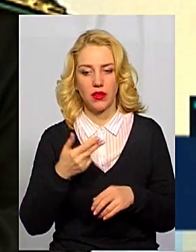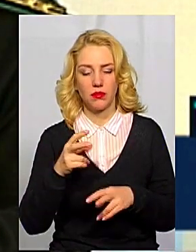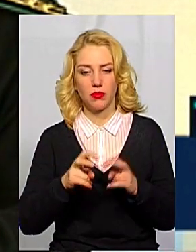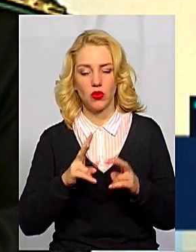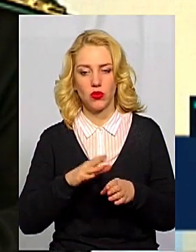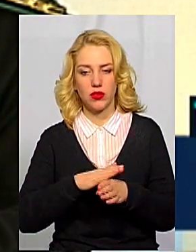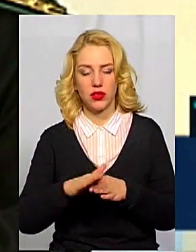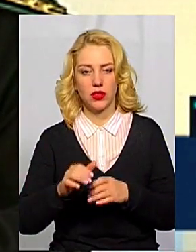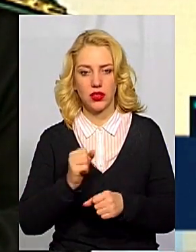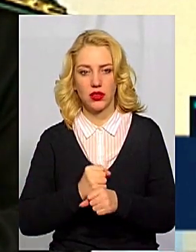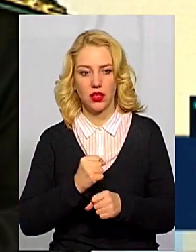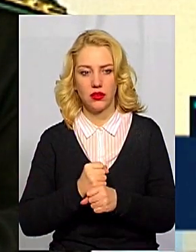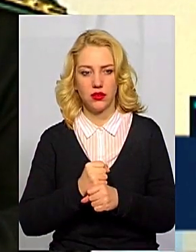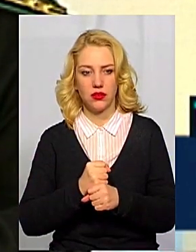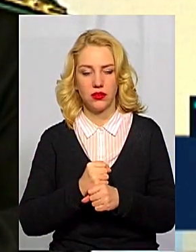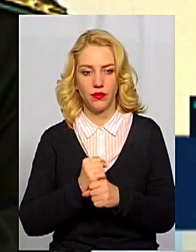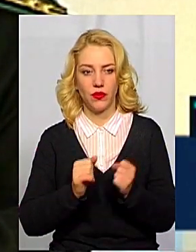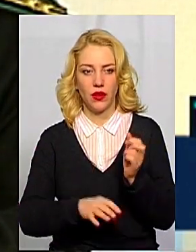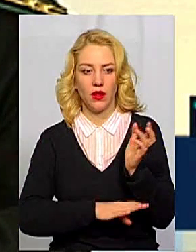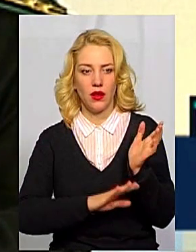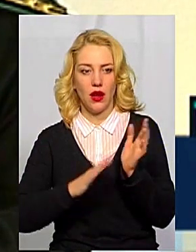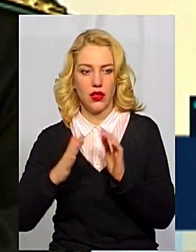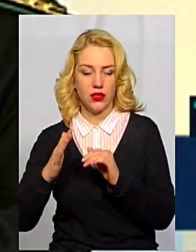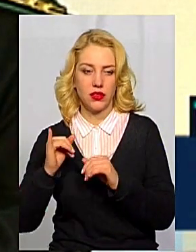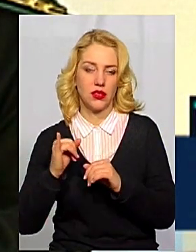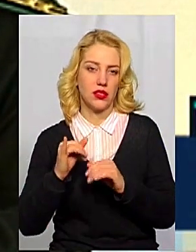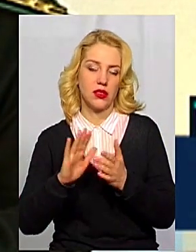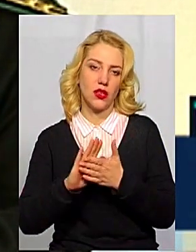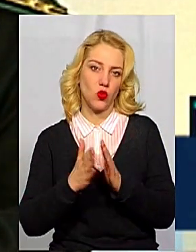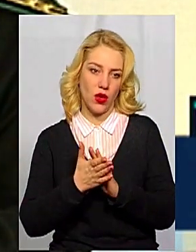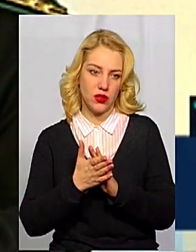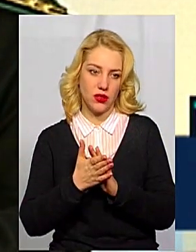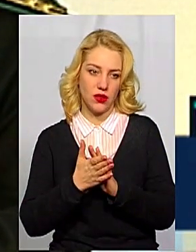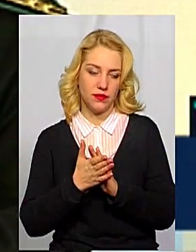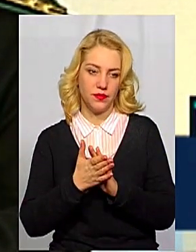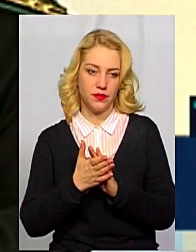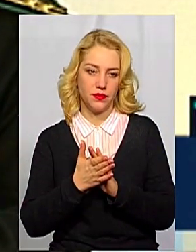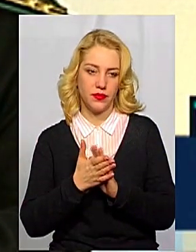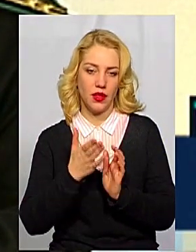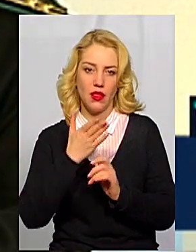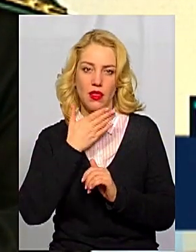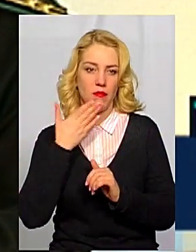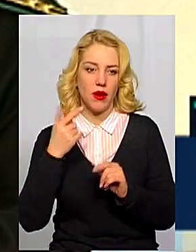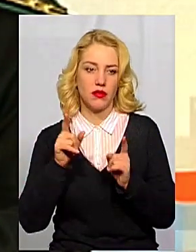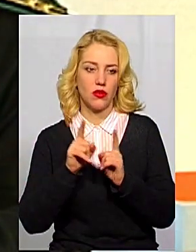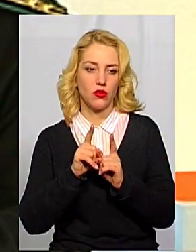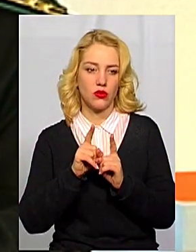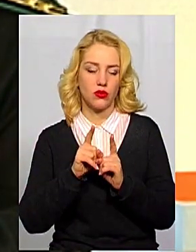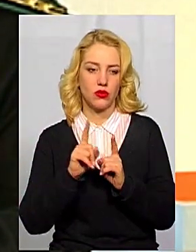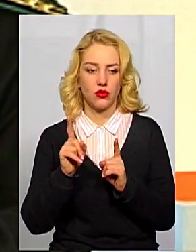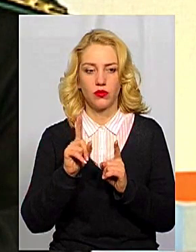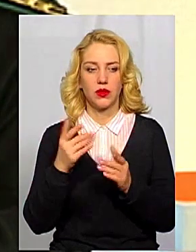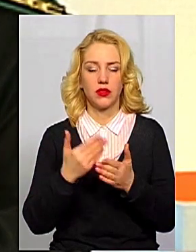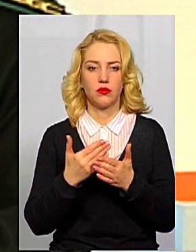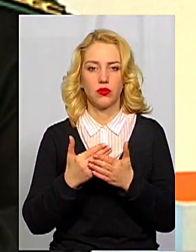здійснюють діяльність в лісі. І ситуація, в принципі, немає такого, щоб